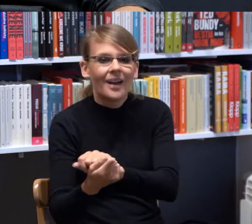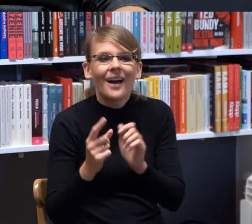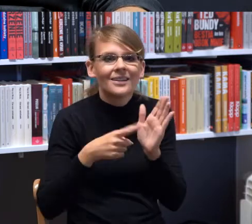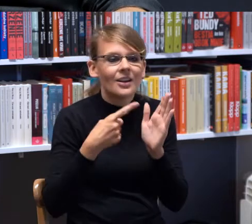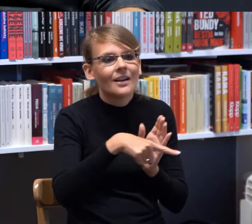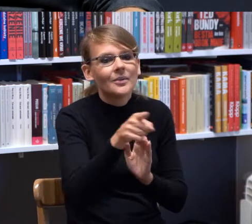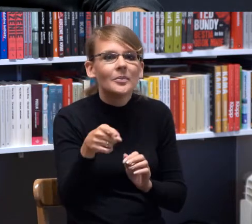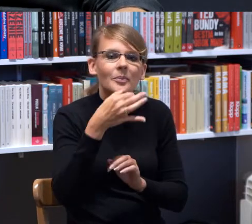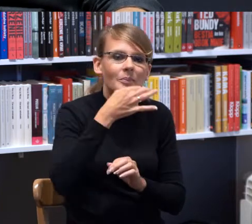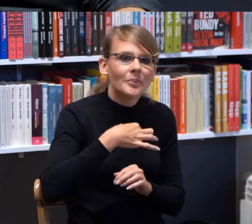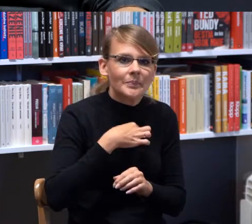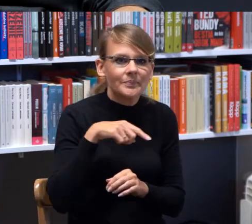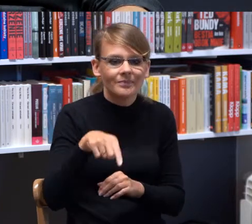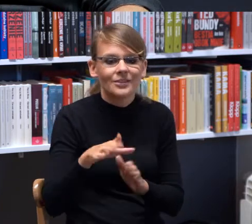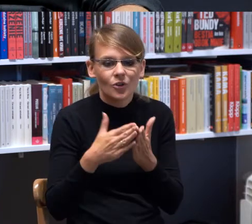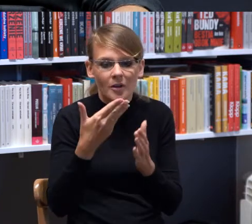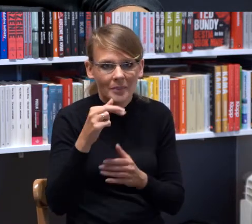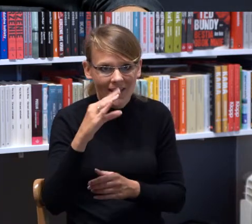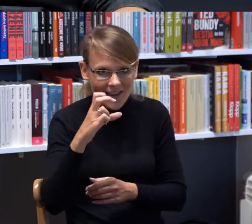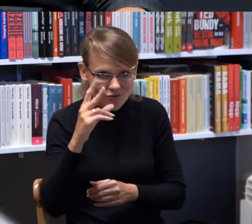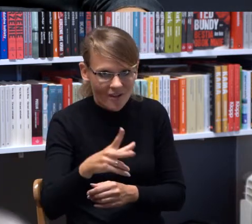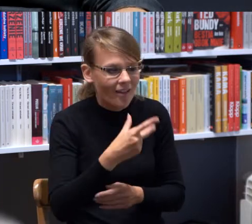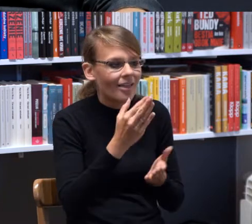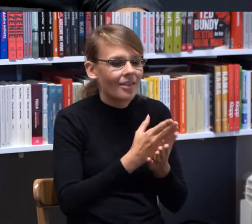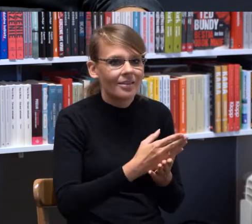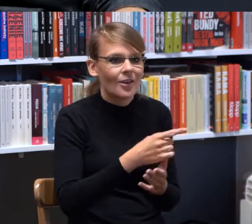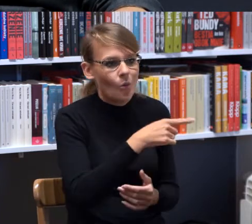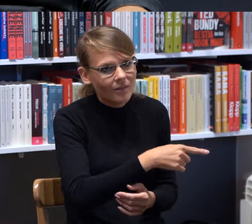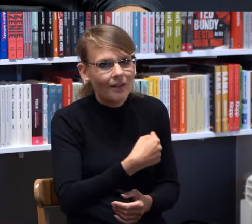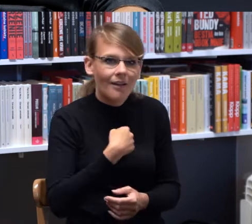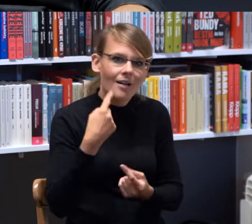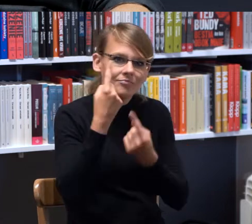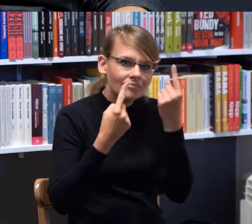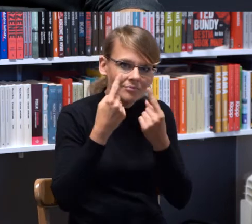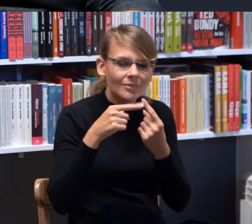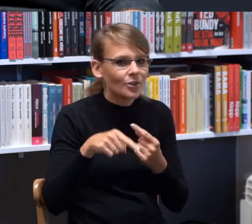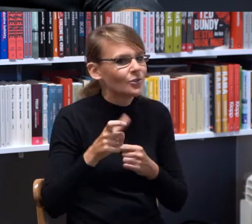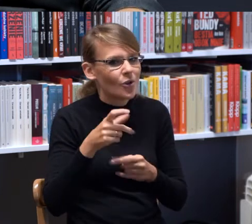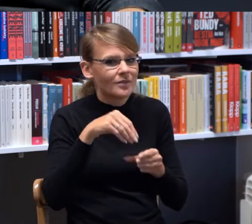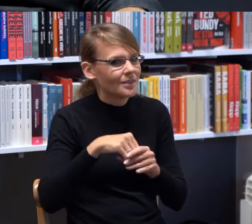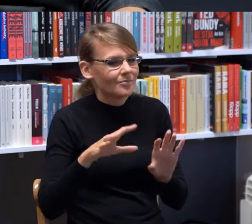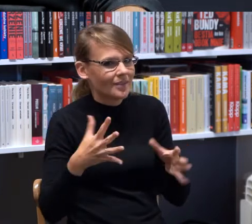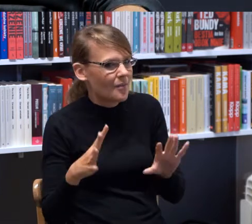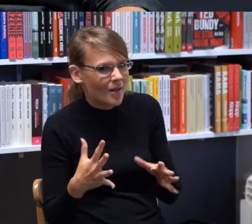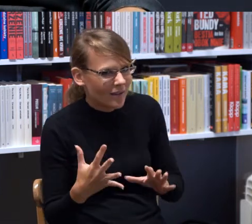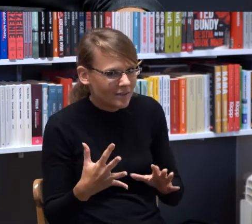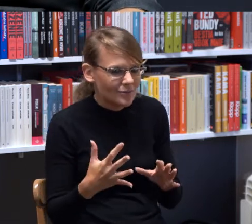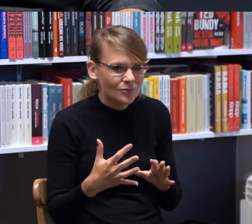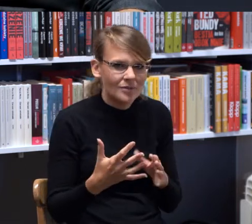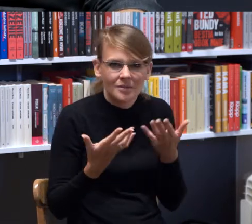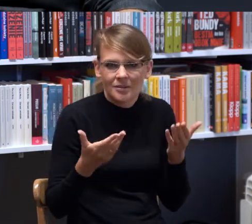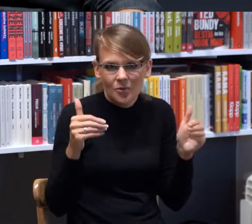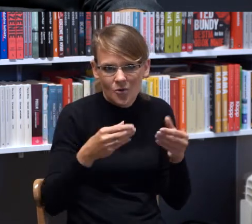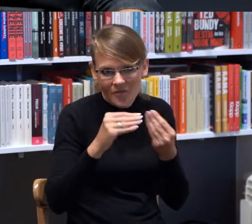o romantyzowanie w kontekście Mireczka, czyli jest tak, że to nie tylko ty i ja mamy taką refleksję, że coś jest z tym nie halo, tylko może